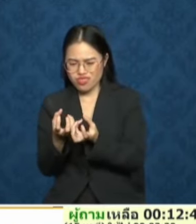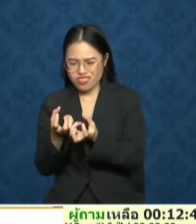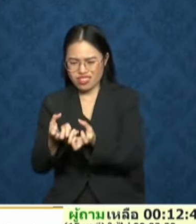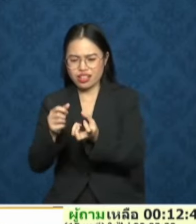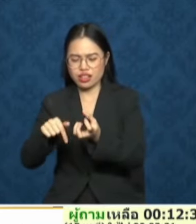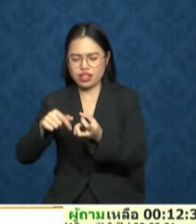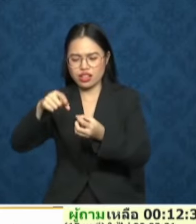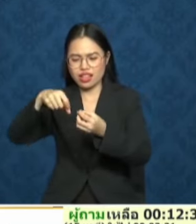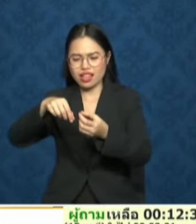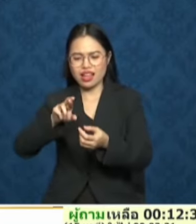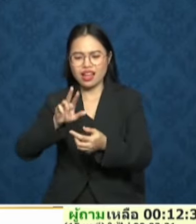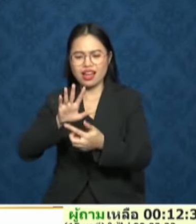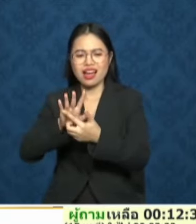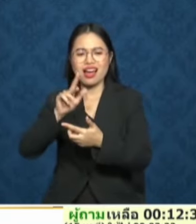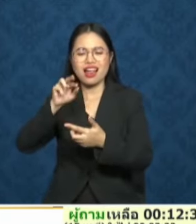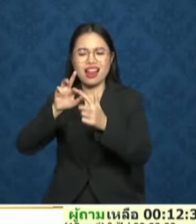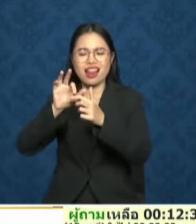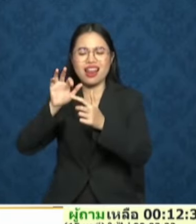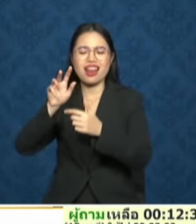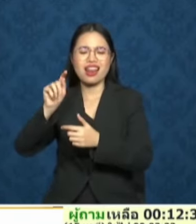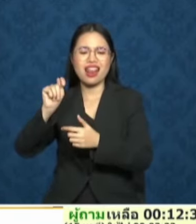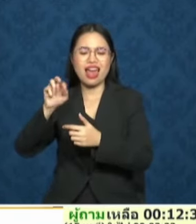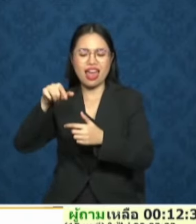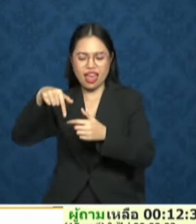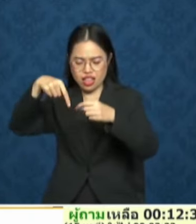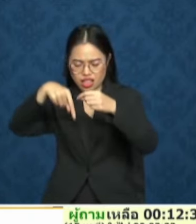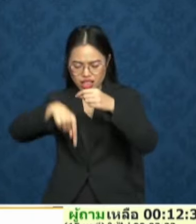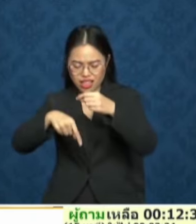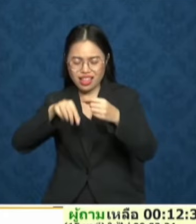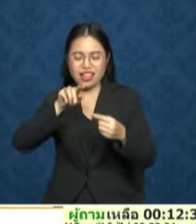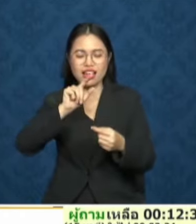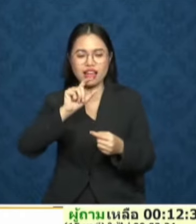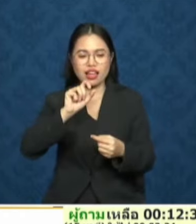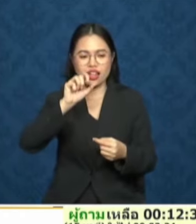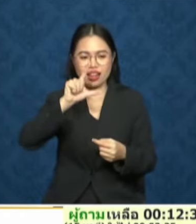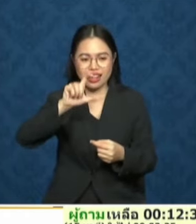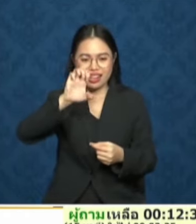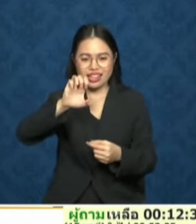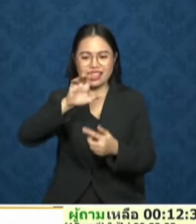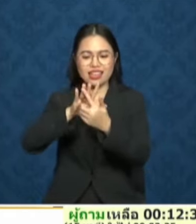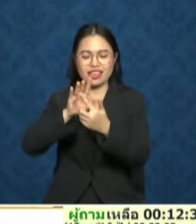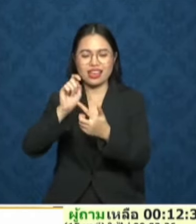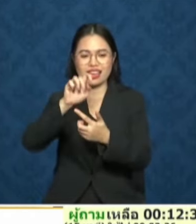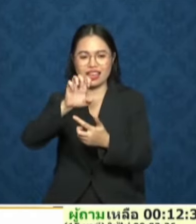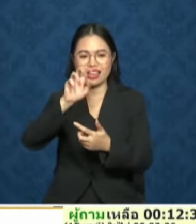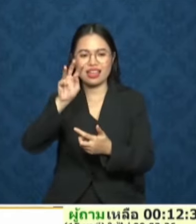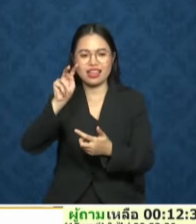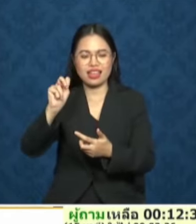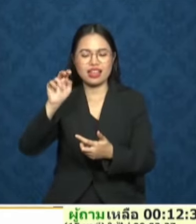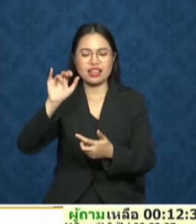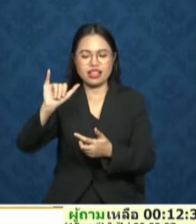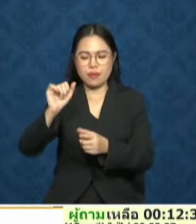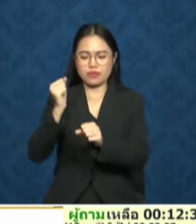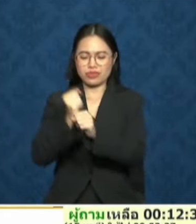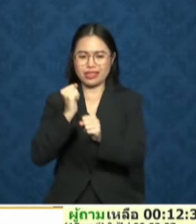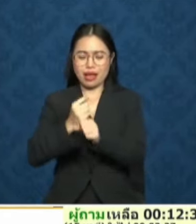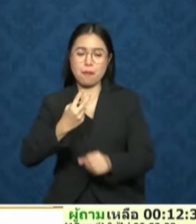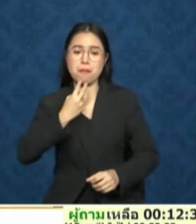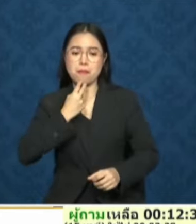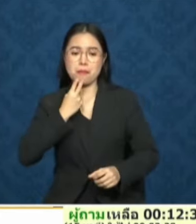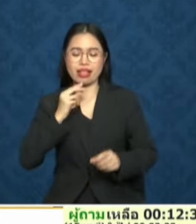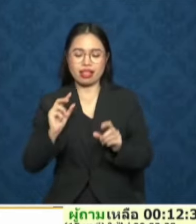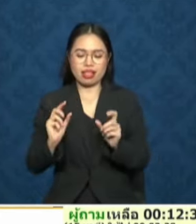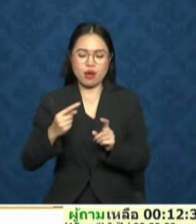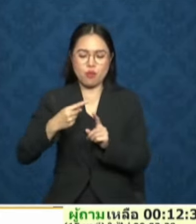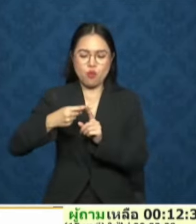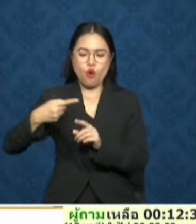าแล่งแ repairingซึ่เป็วตถุดิบสำคัญสำหับผลิแตเทียมไอนที่ใช้ในการขบเคื่อนรสยตไฟฟ้าและ